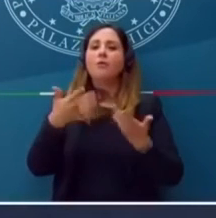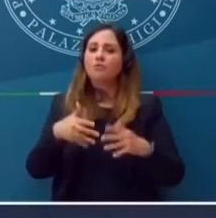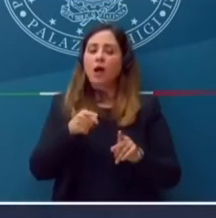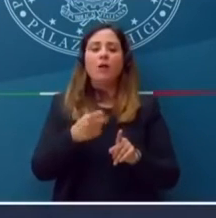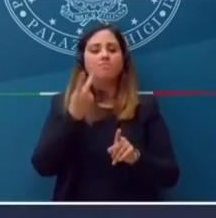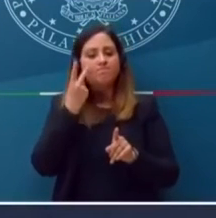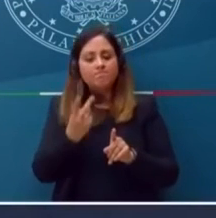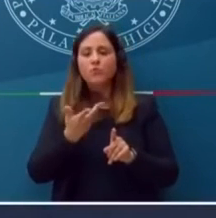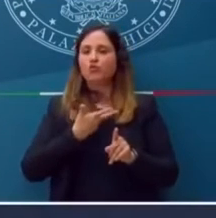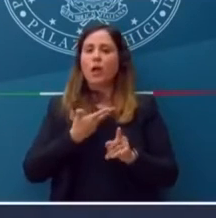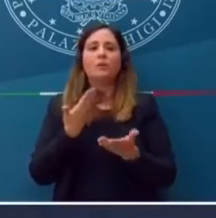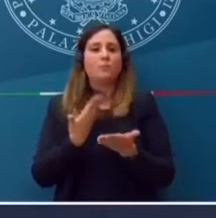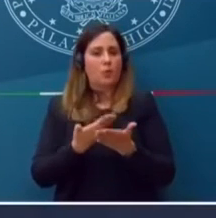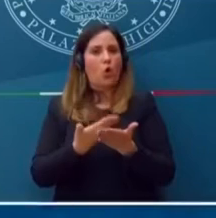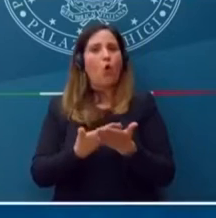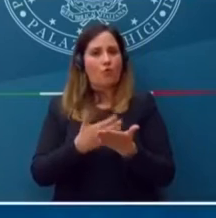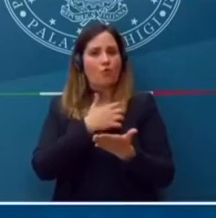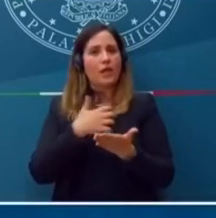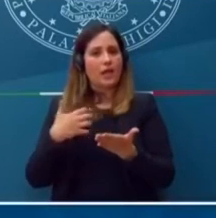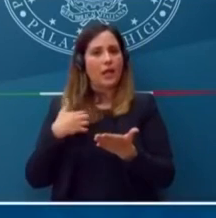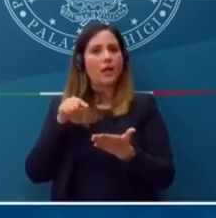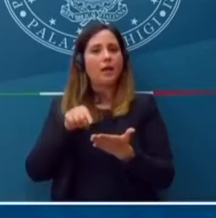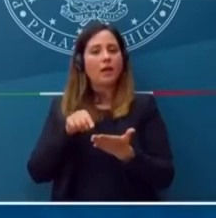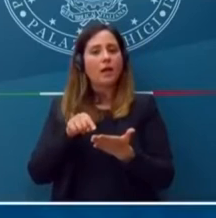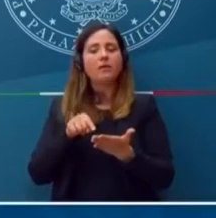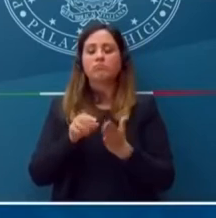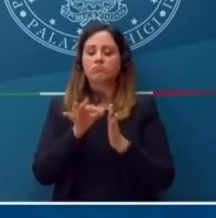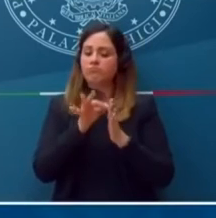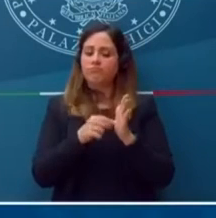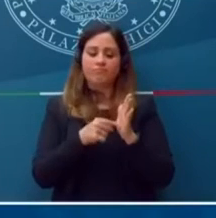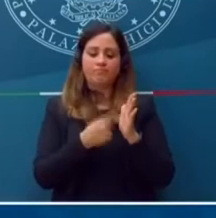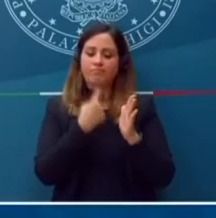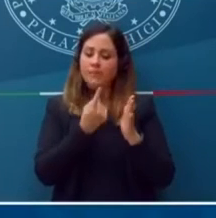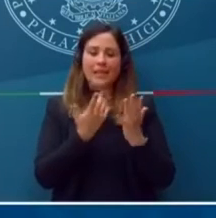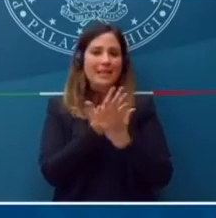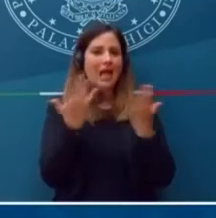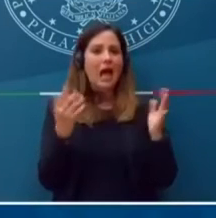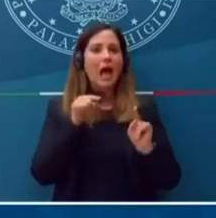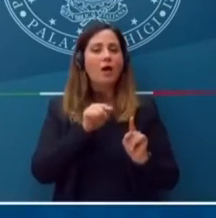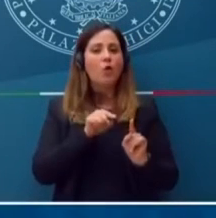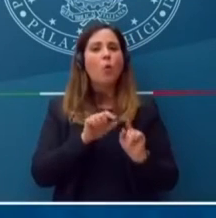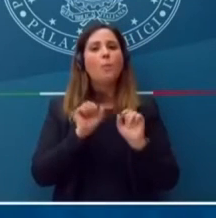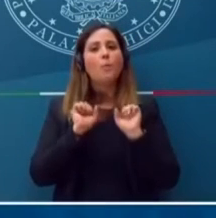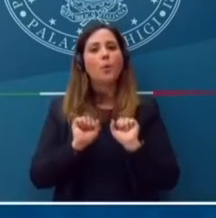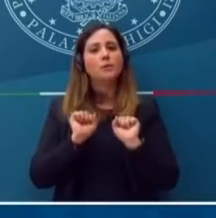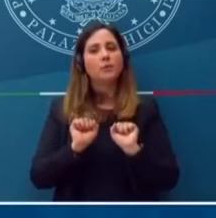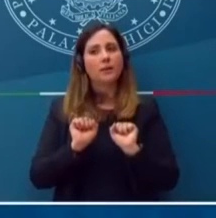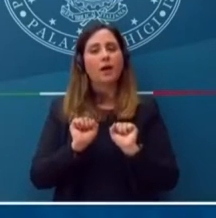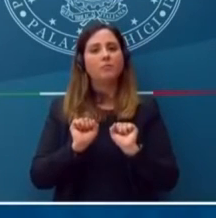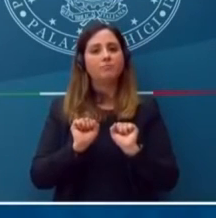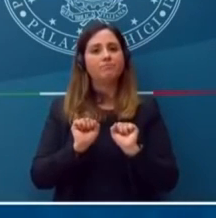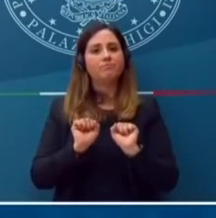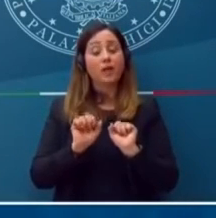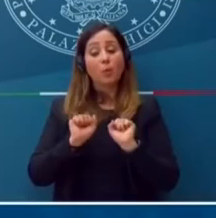disponibili, vi è stata una chiara espressione e manifestazione della possibilità di prolungarli fino